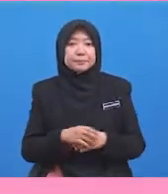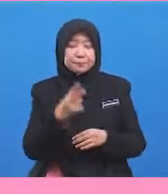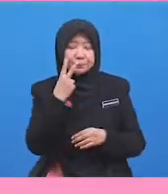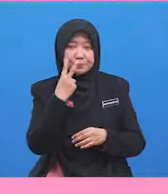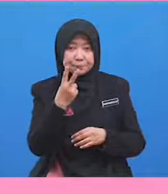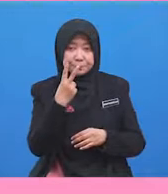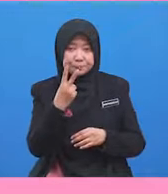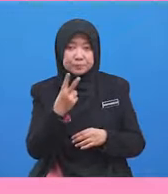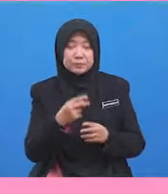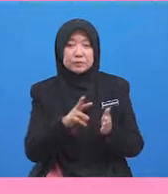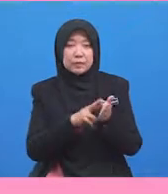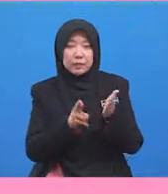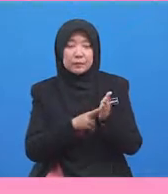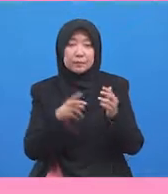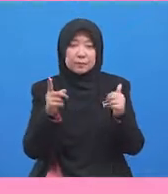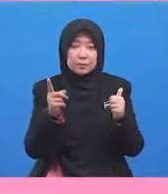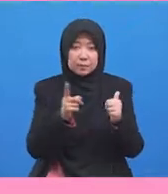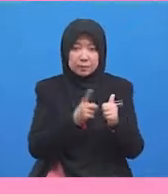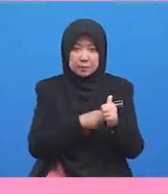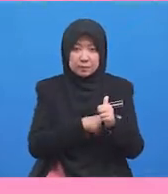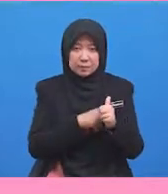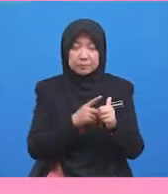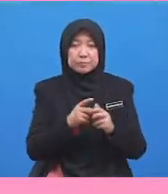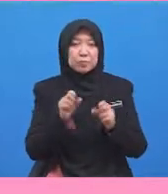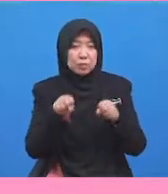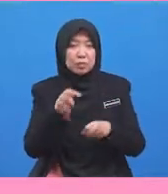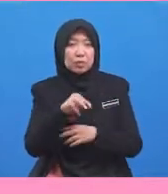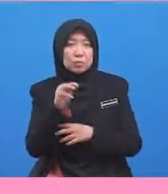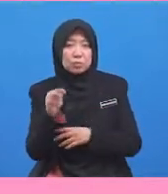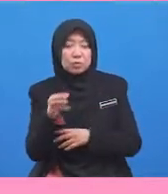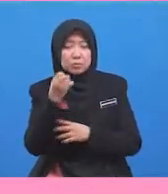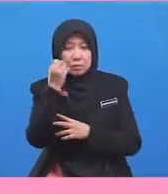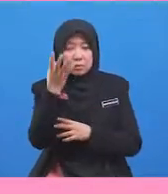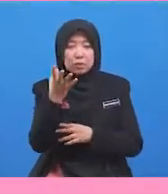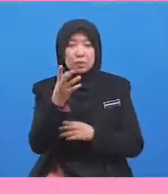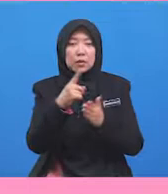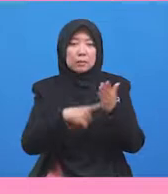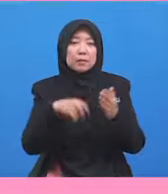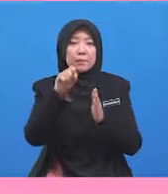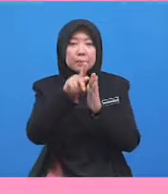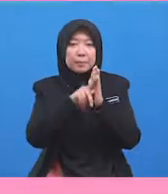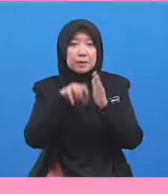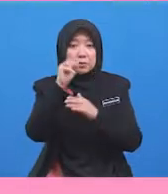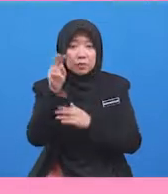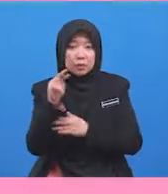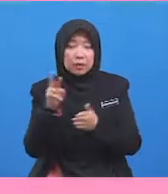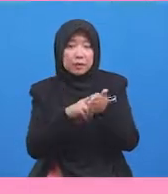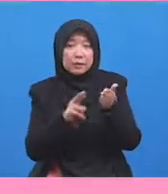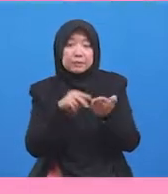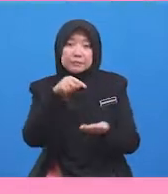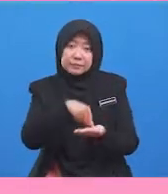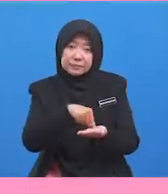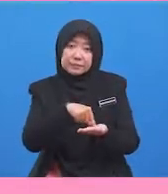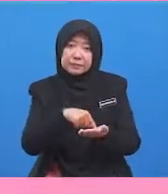perhatikan rangkap pertama saja bolehkah murid-muridnya tekan persoalan yang terdapat pada rangkaian